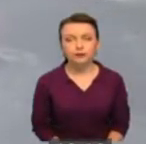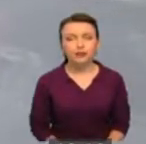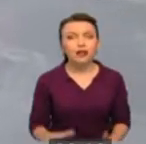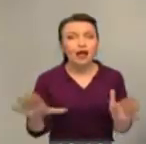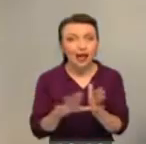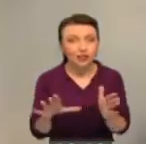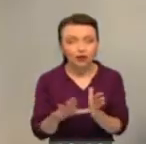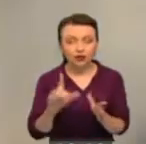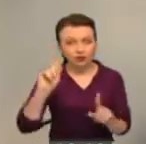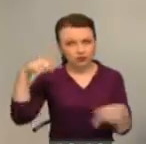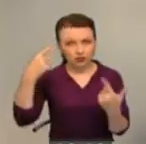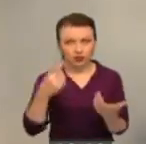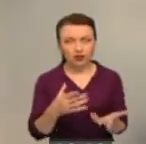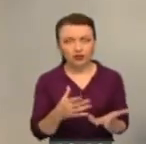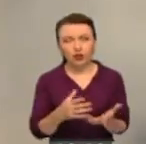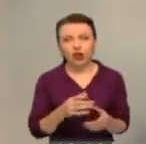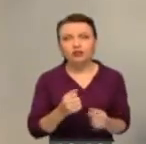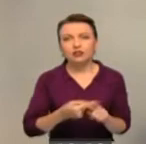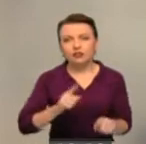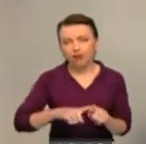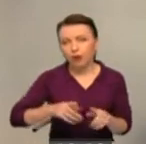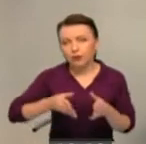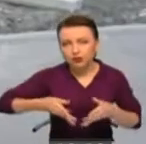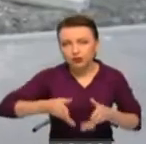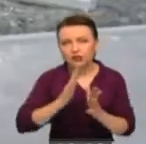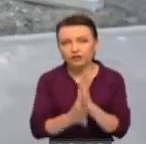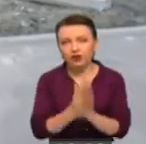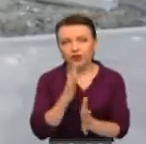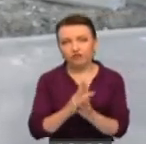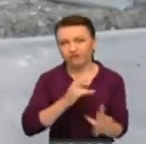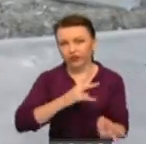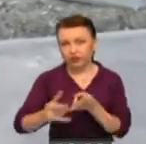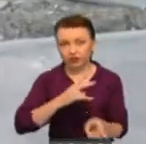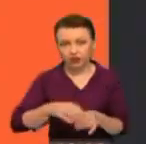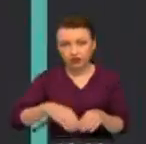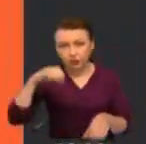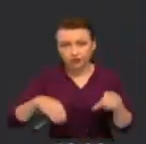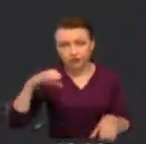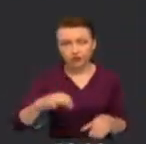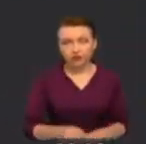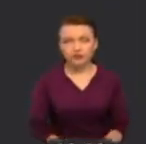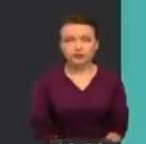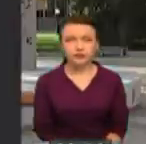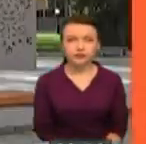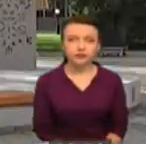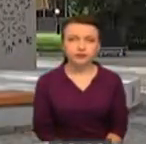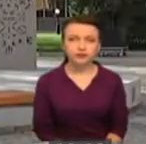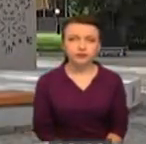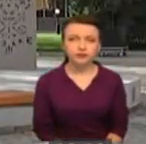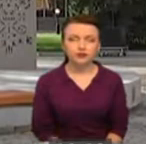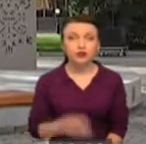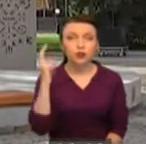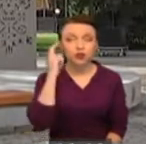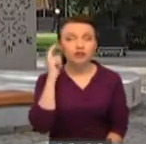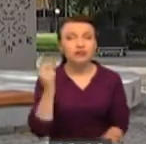Енергії аж за край. На Троєщині у сквері вандали повиривали бордюри і поставили руба. У